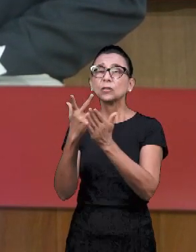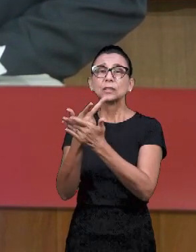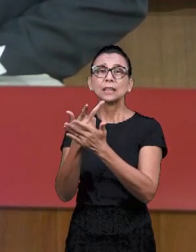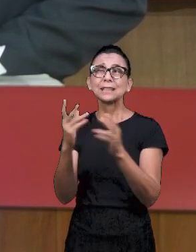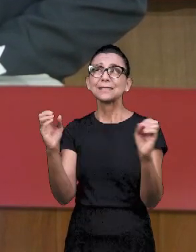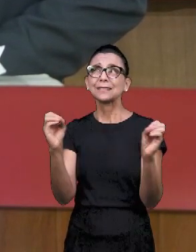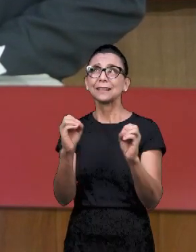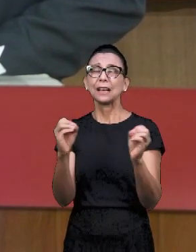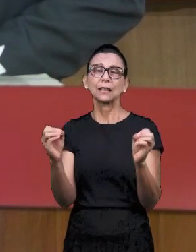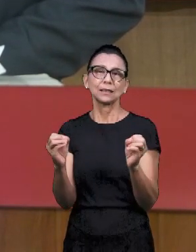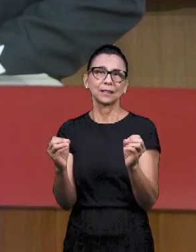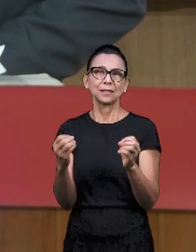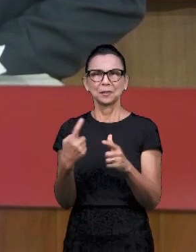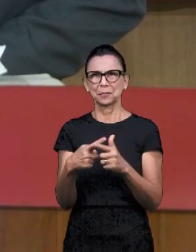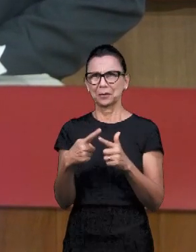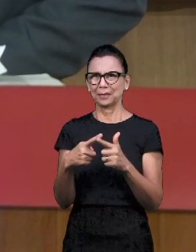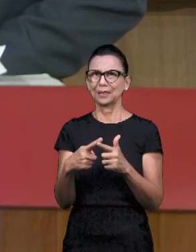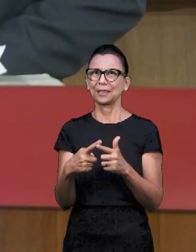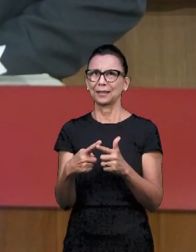перед вами